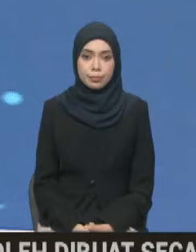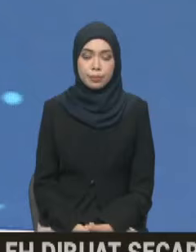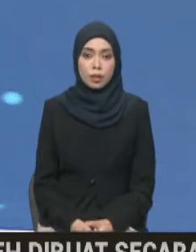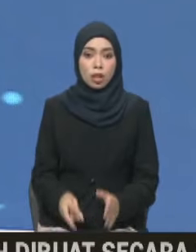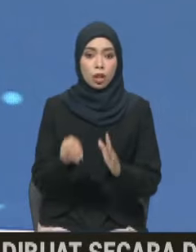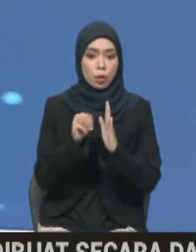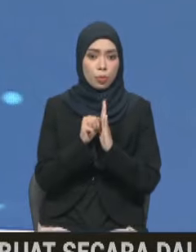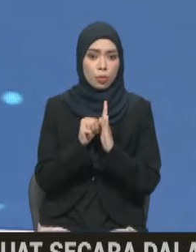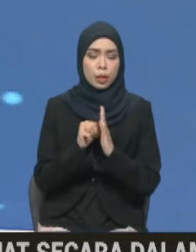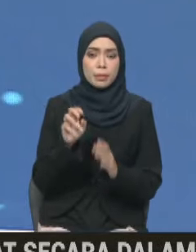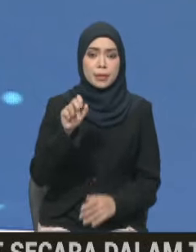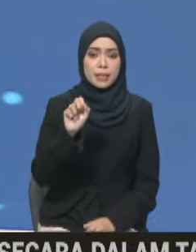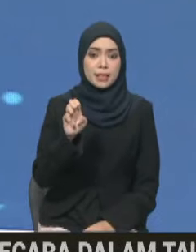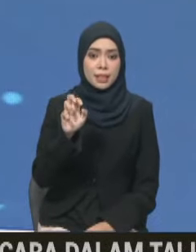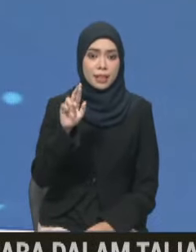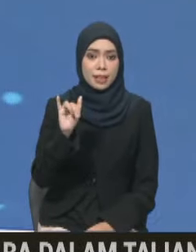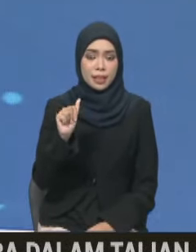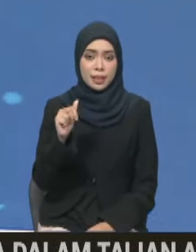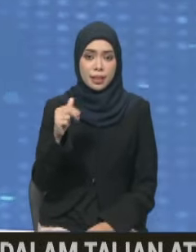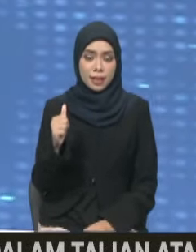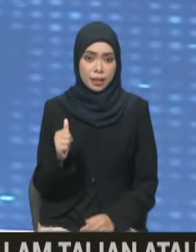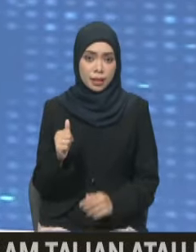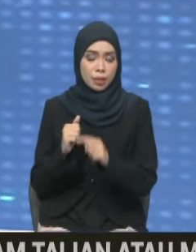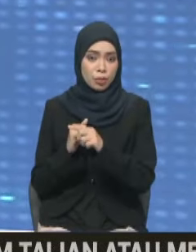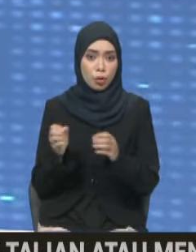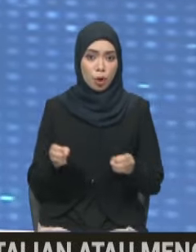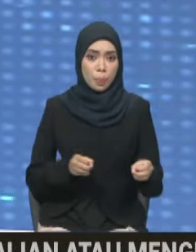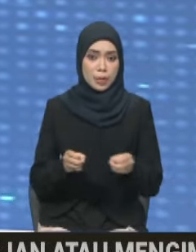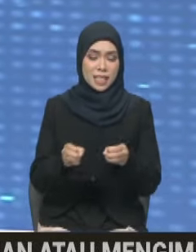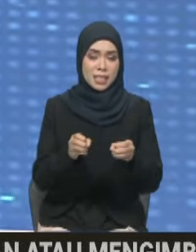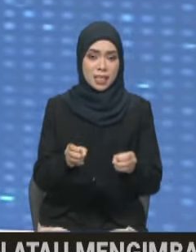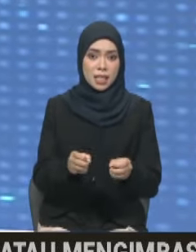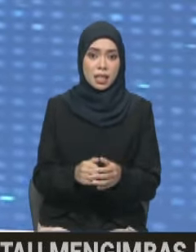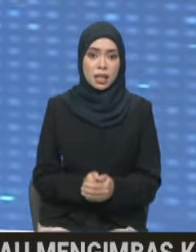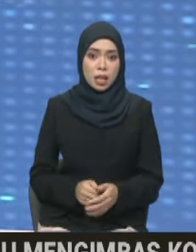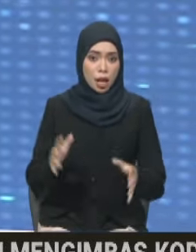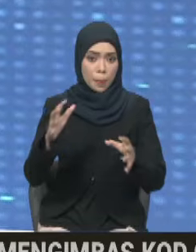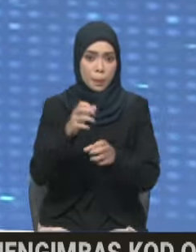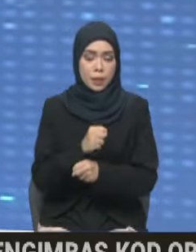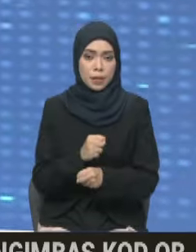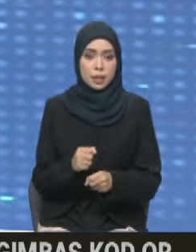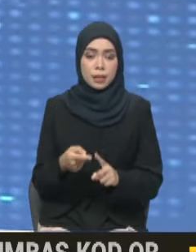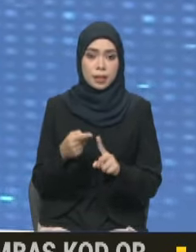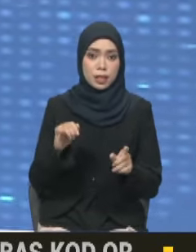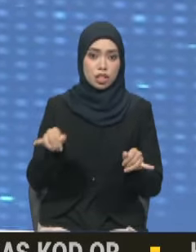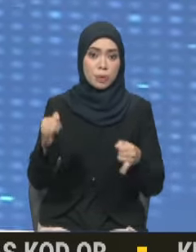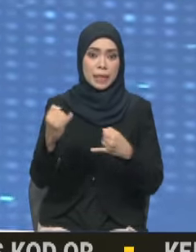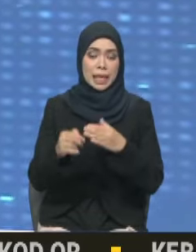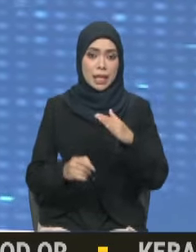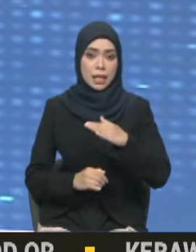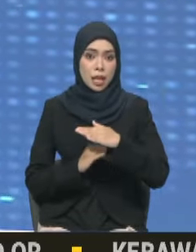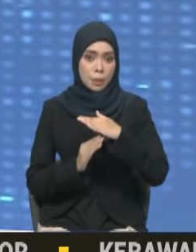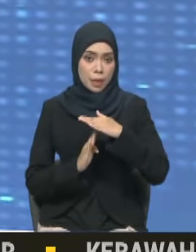Mukim Seria menjadi sasaran operasi kabat. Operasi dilaksanakan oleh bahagian penguatkuasa undang-undang Jabatan Imigresen